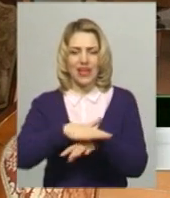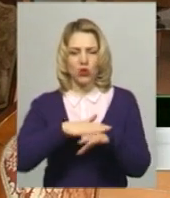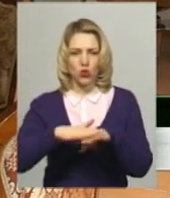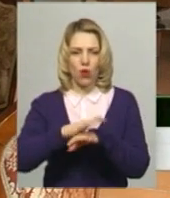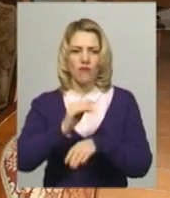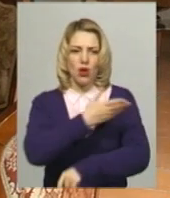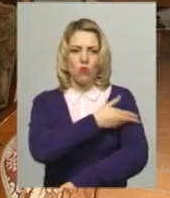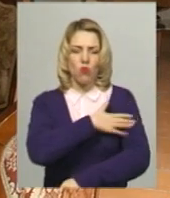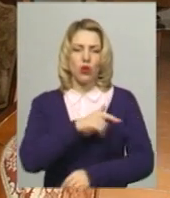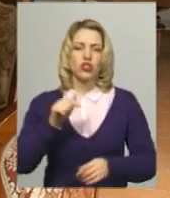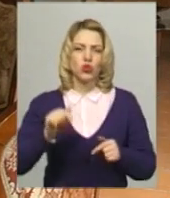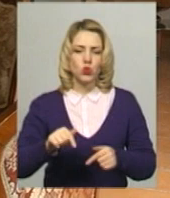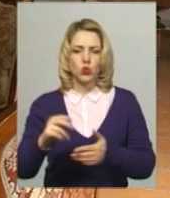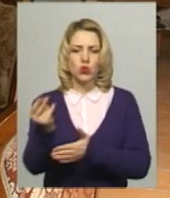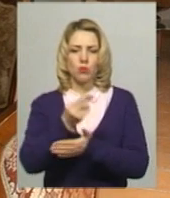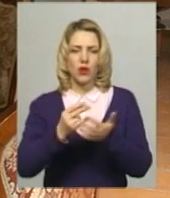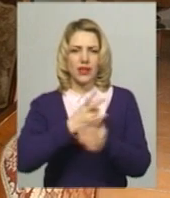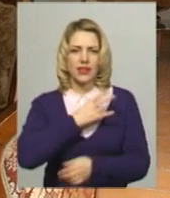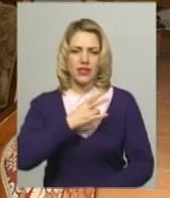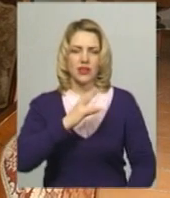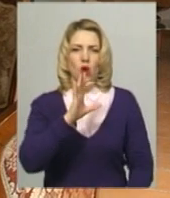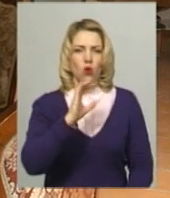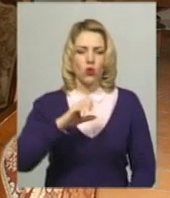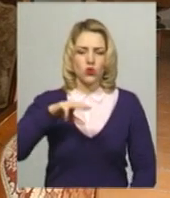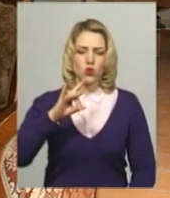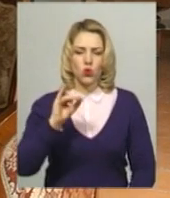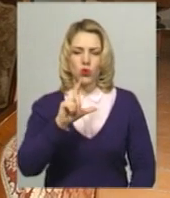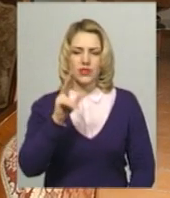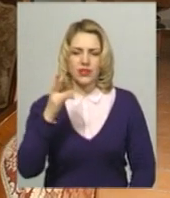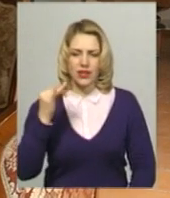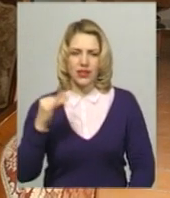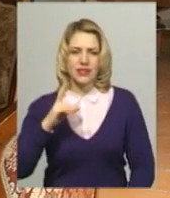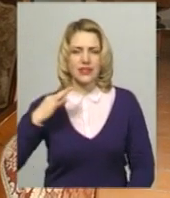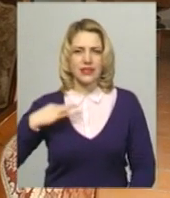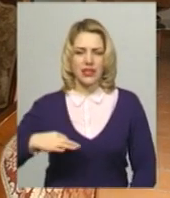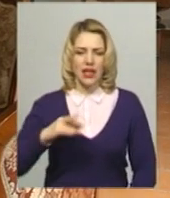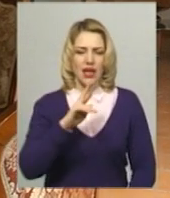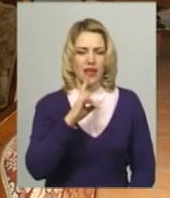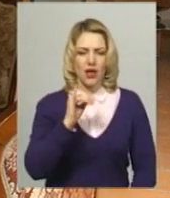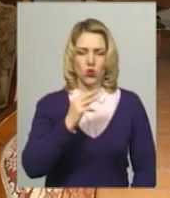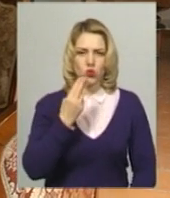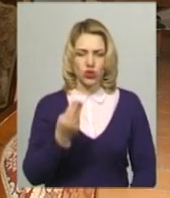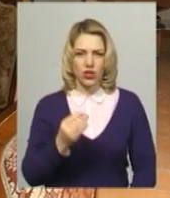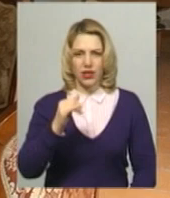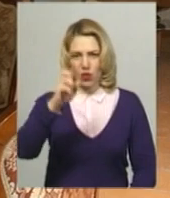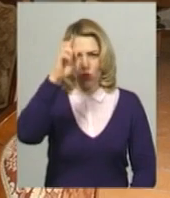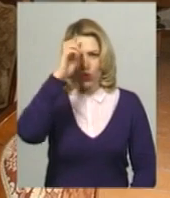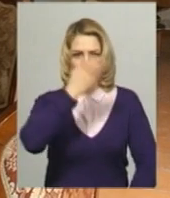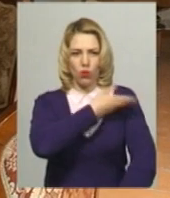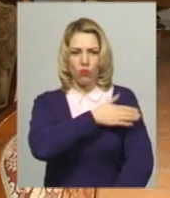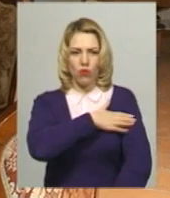Тут зображений князь Костянтин Острозький із сином Янушем і король польський